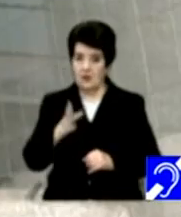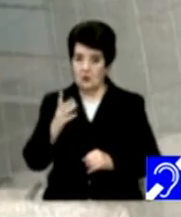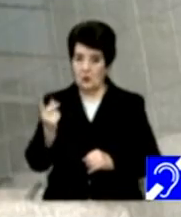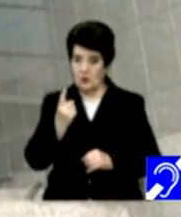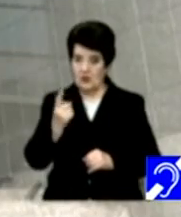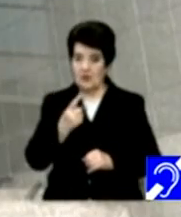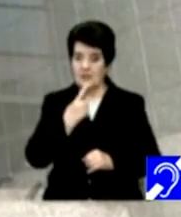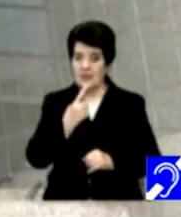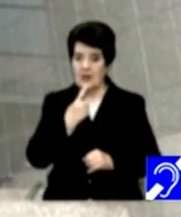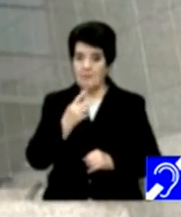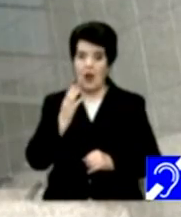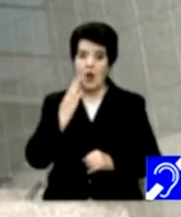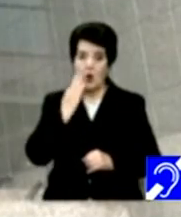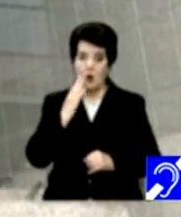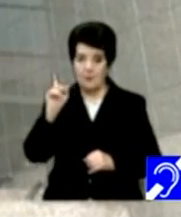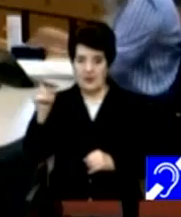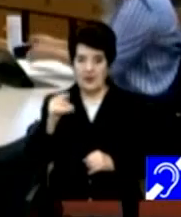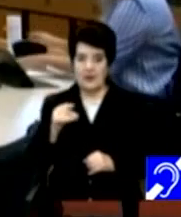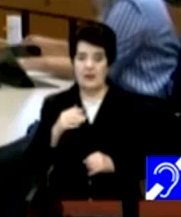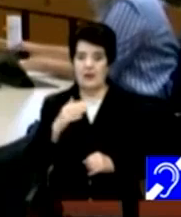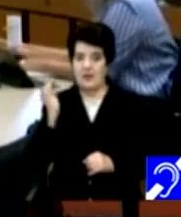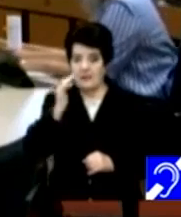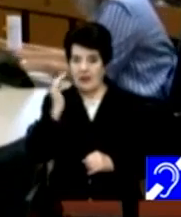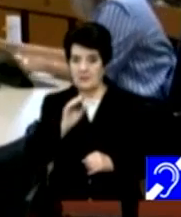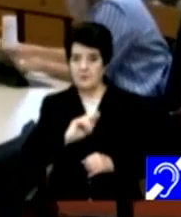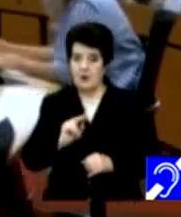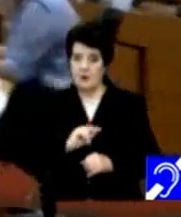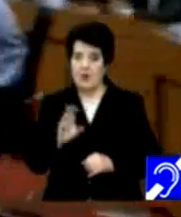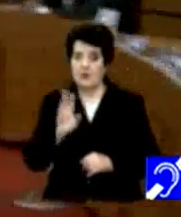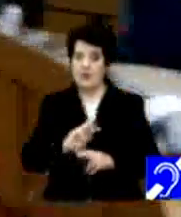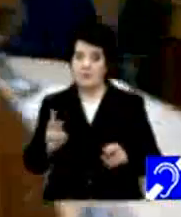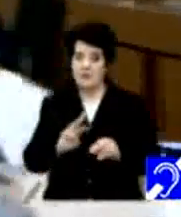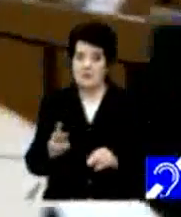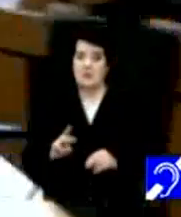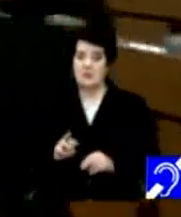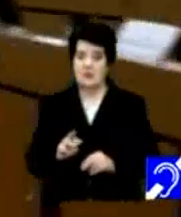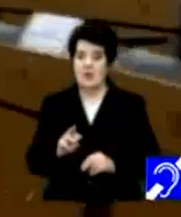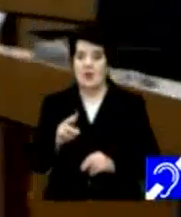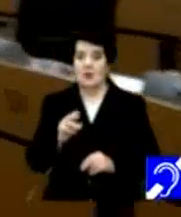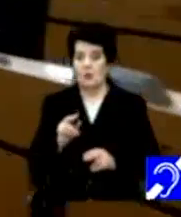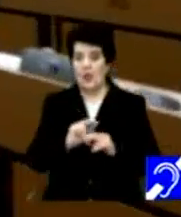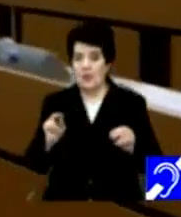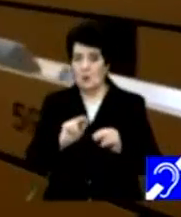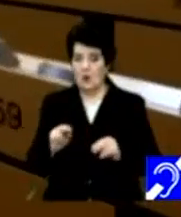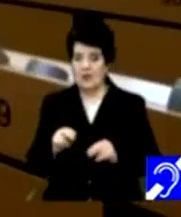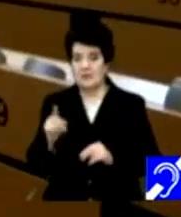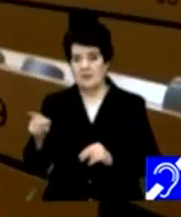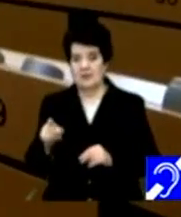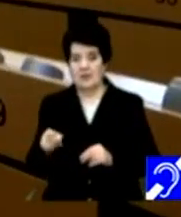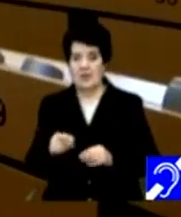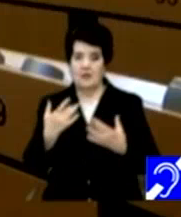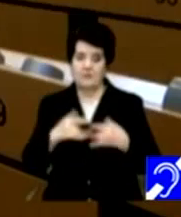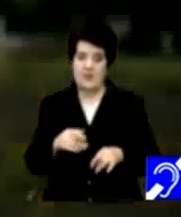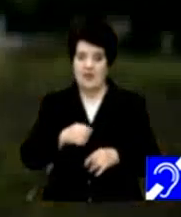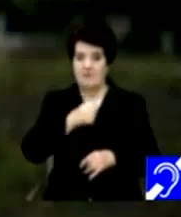de limbă română de la Tiraspol printr-un ordin al fostului ministru al educației Lilia Pogolșa. S-a motivat atunci că profesorul a